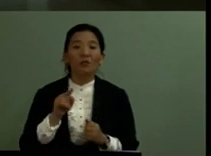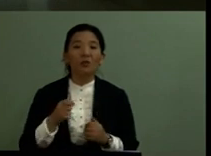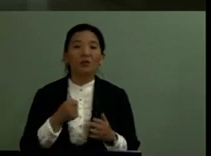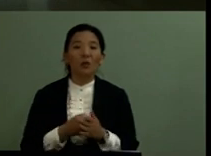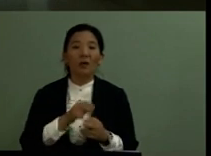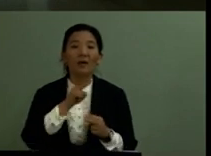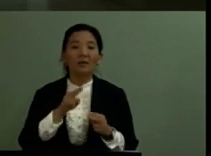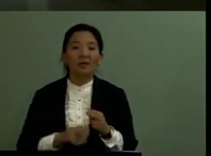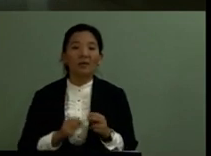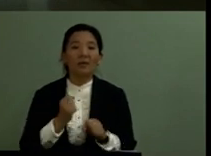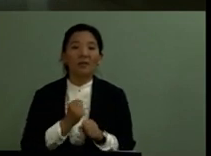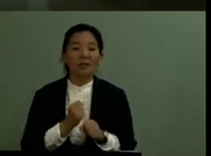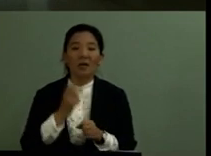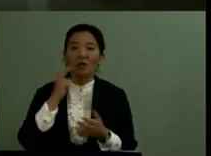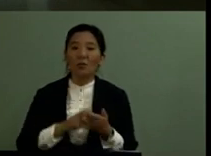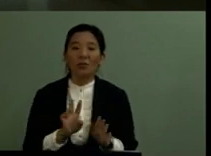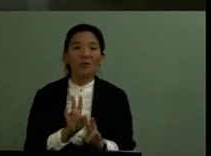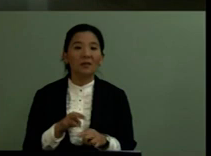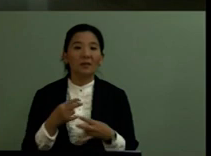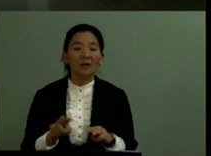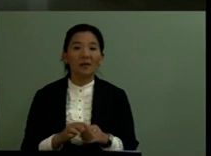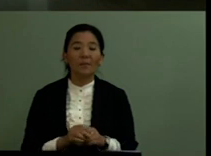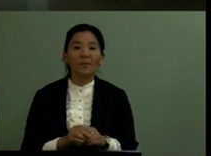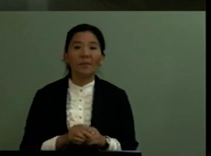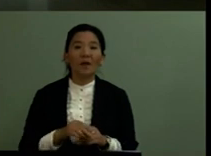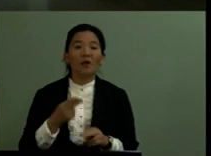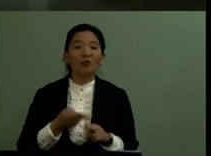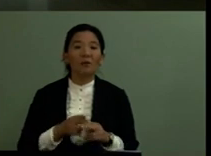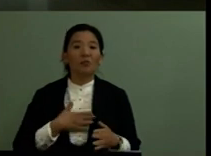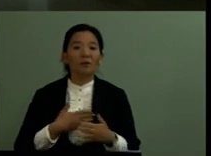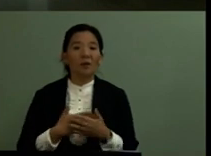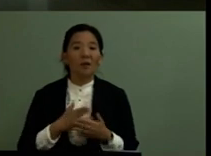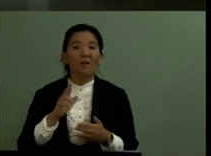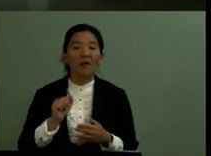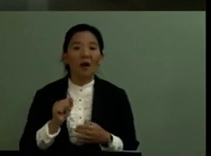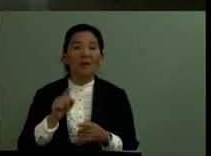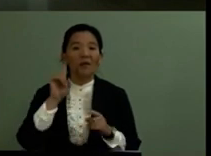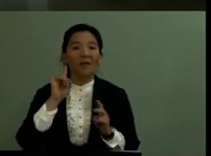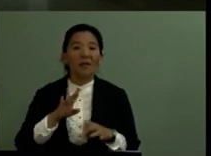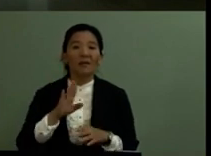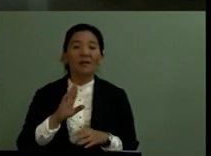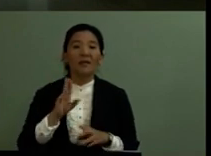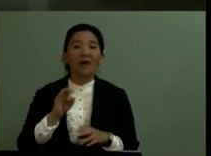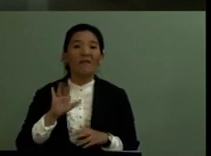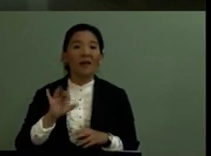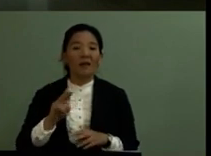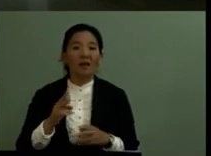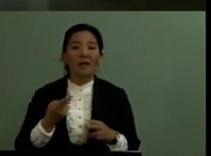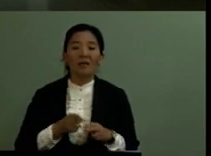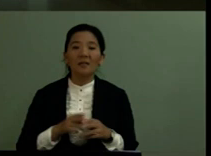oxirgacha yetkazishdan qo'rqmang. Ishchanlikni va tavakkalchilikni o'zingizda